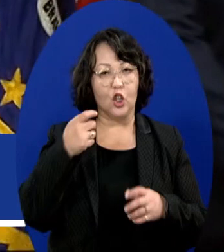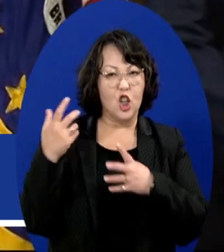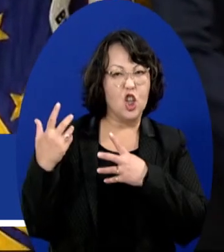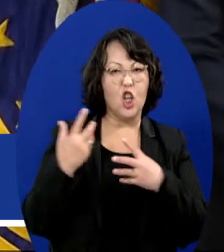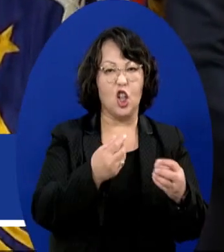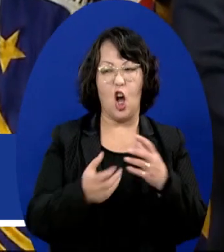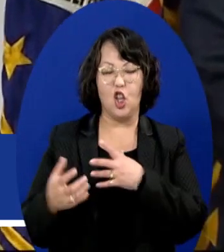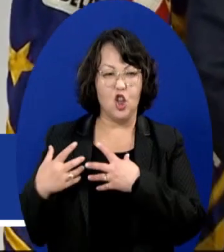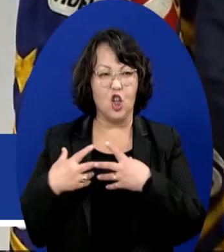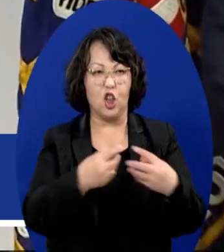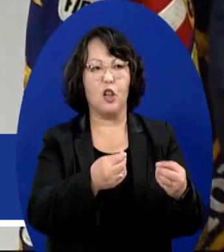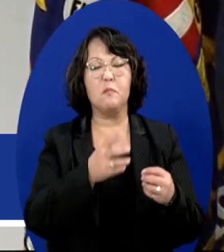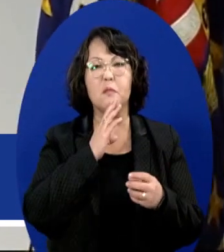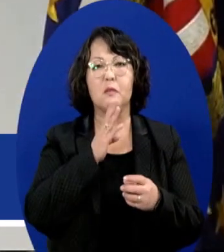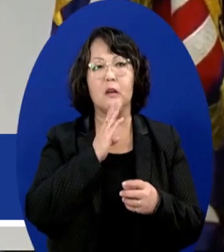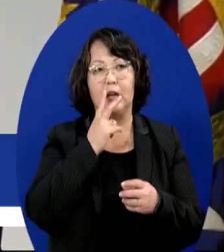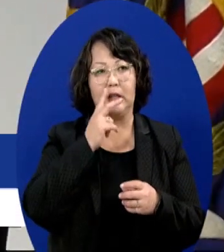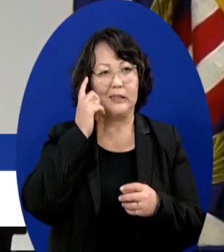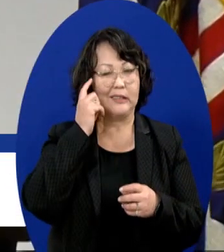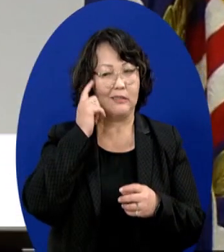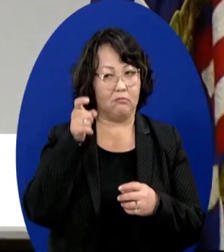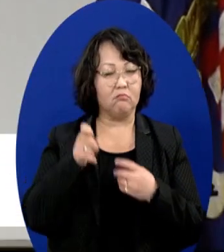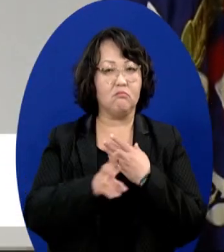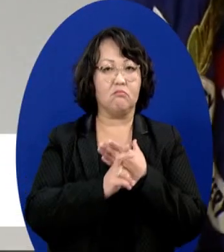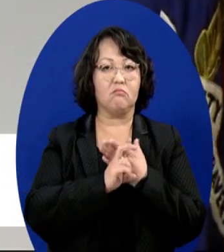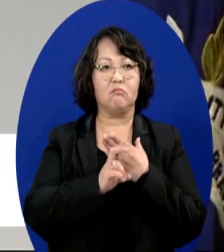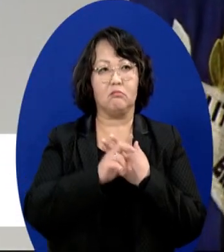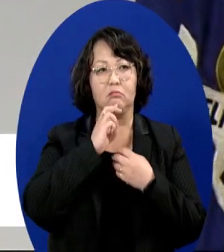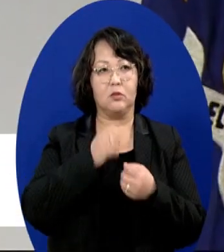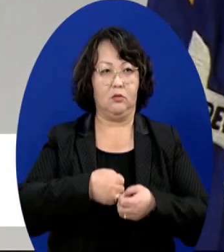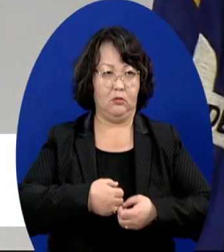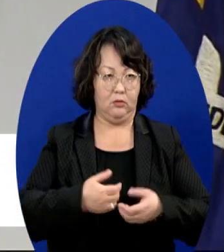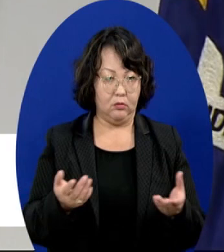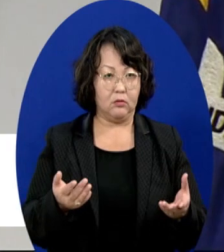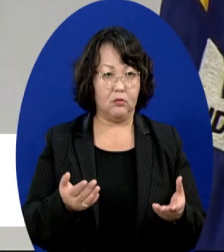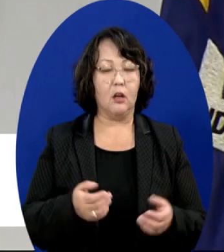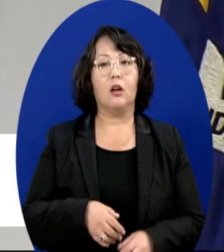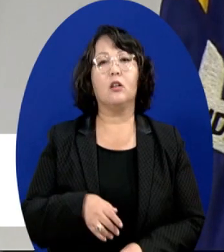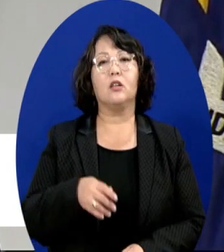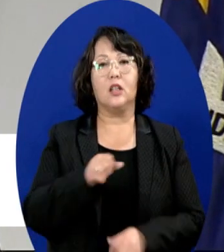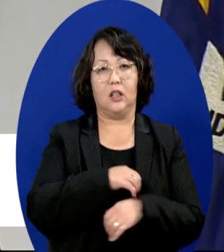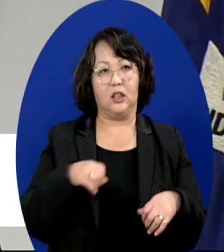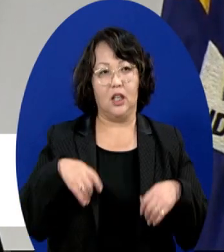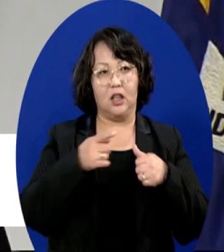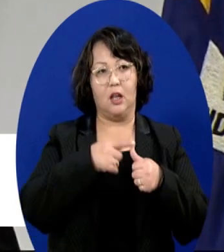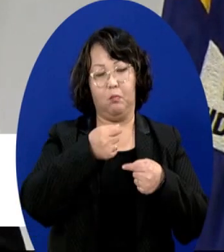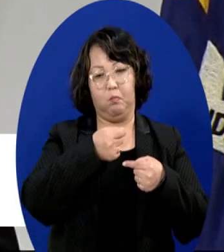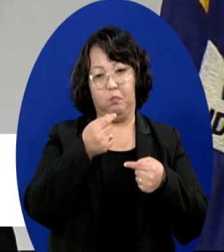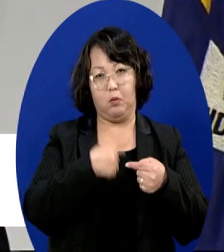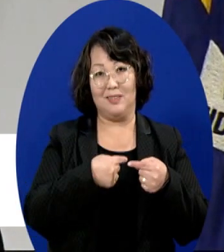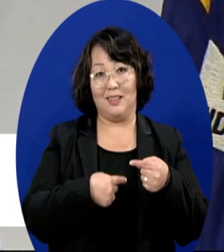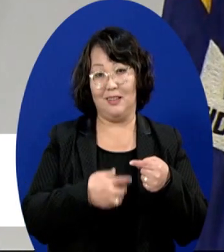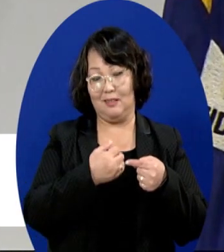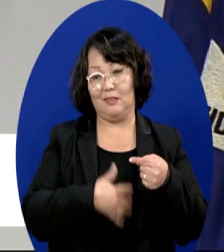үйлдэлүүдийг бид илрүүлээд байгаа гэдгээ та бүхэнд сэрэмжлүүлэх зорилгоор дуулгаж байна. Юун төрөнд сонгогчдын бүртгэлийн зарим мэдээлэл Иран